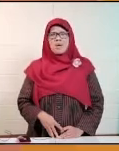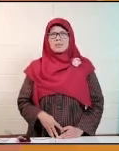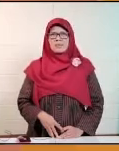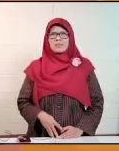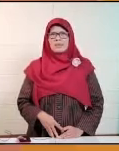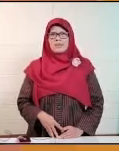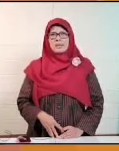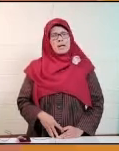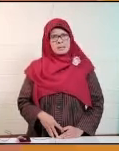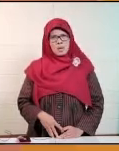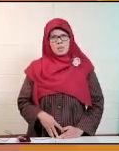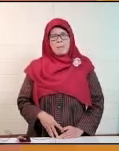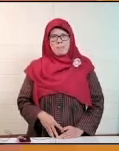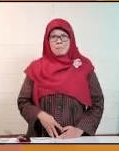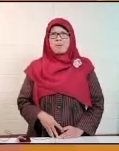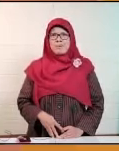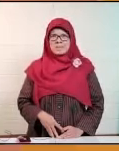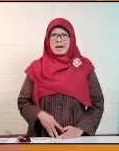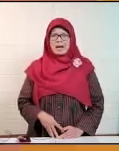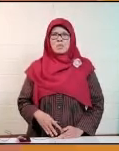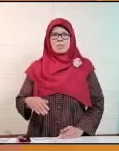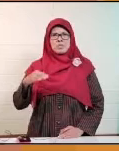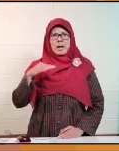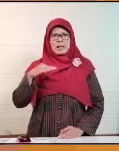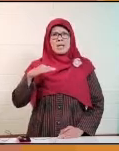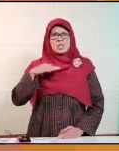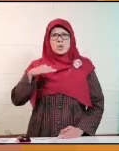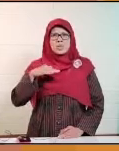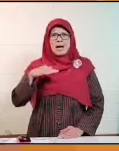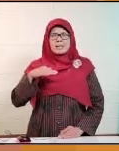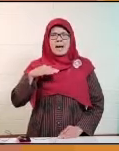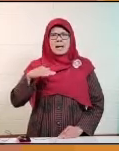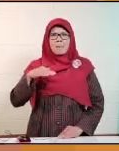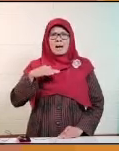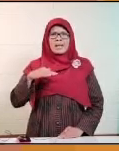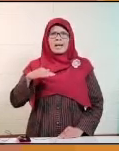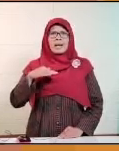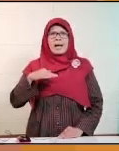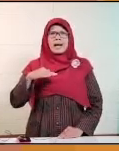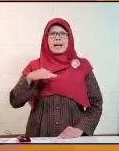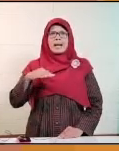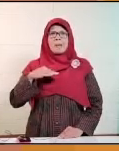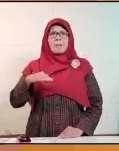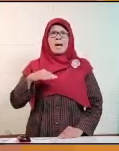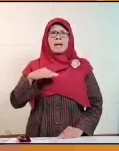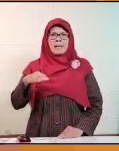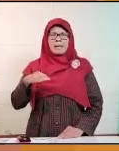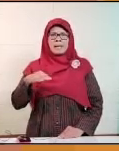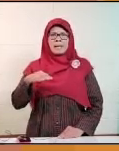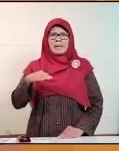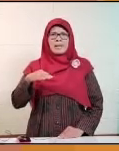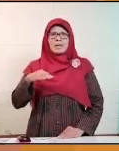menstruasi atau mimpi basah itu menunjukkan sudah dianggap kalian akil